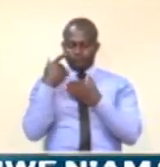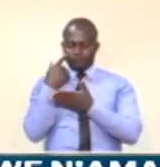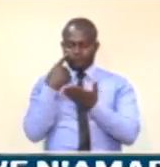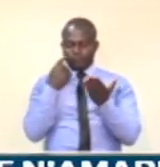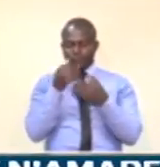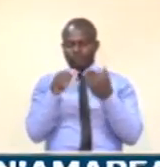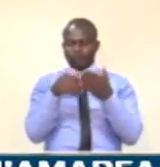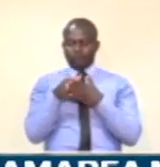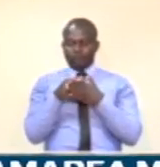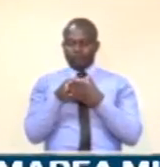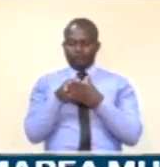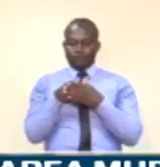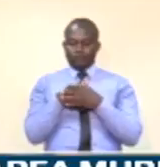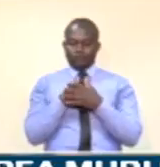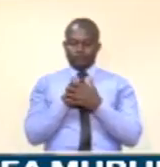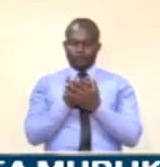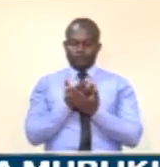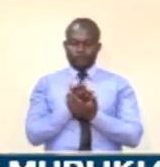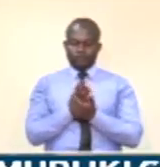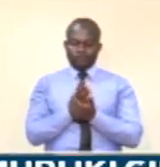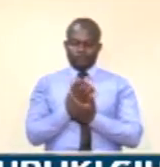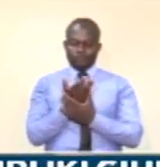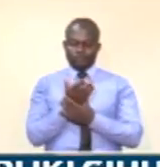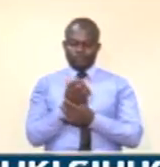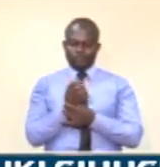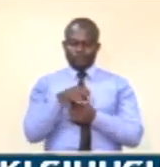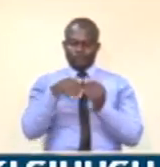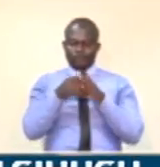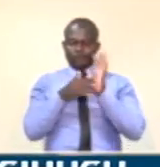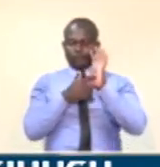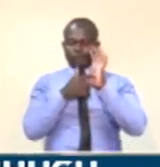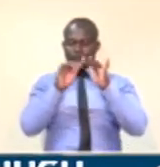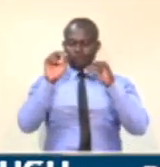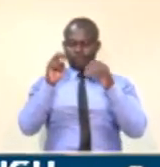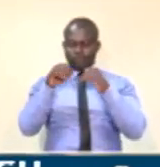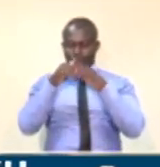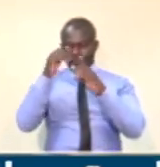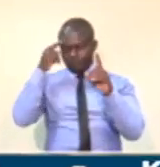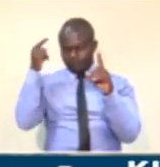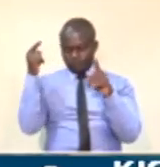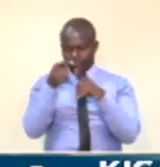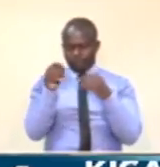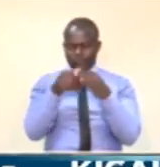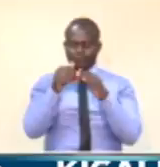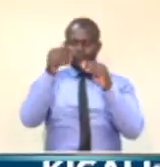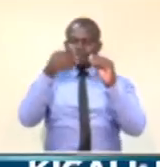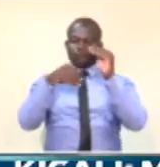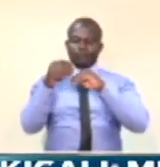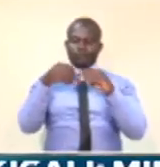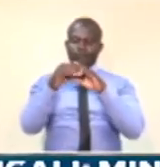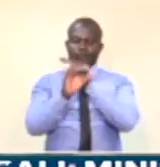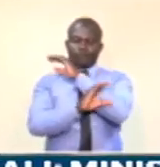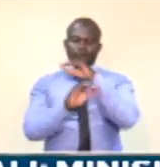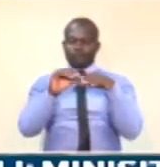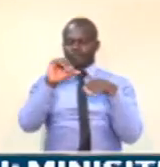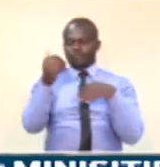babyinjiza mu Rwanda ariko iperereza ryibanze ritugaragariza ko bari bagamije ngo kujya kubigurisha mu bihugu